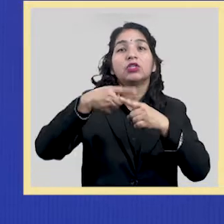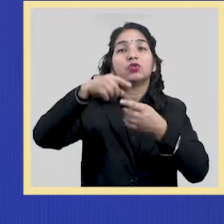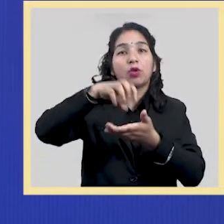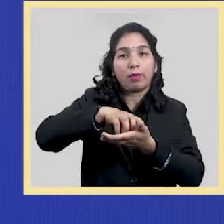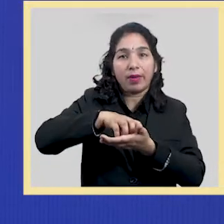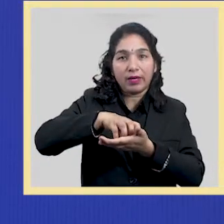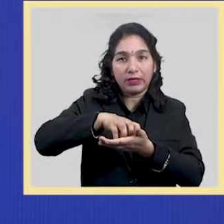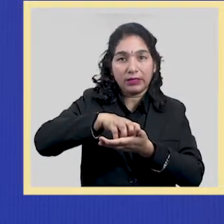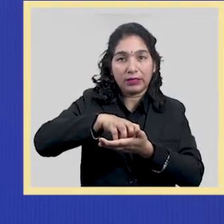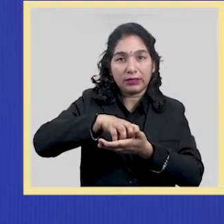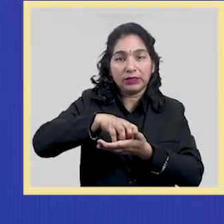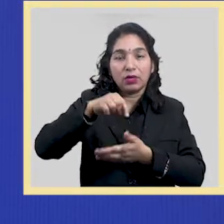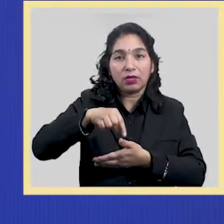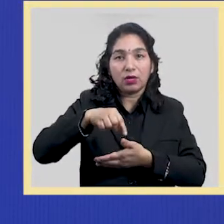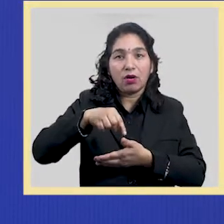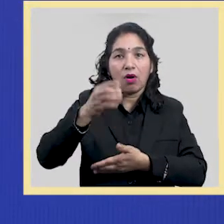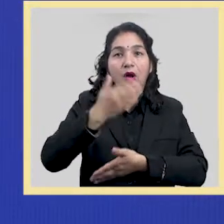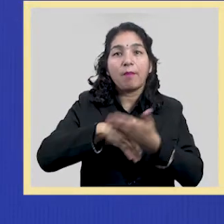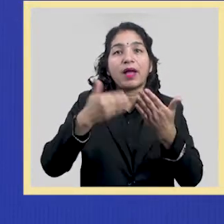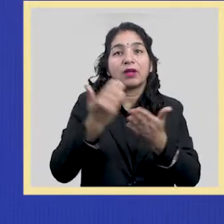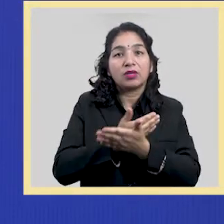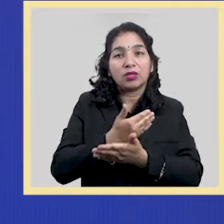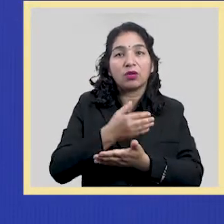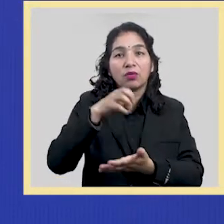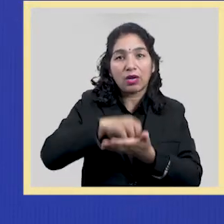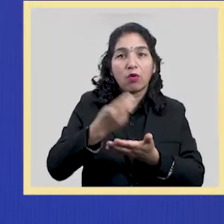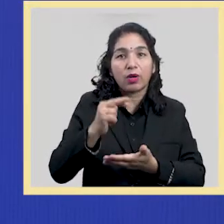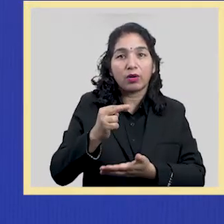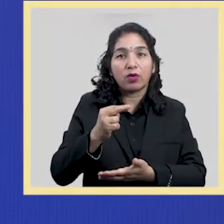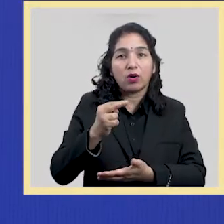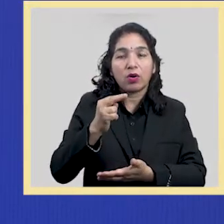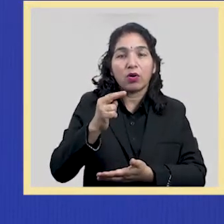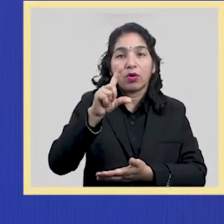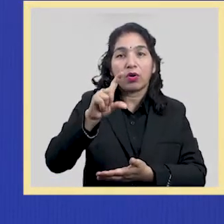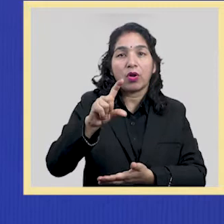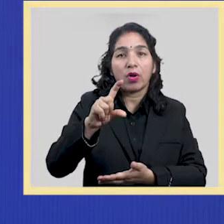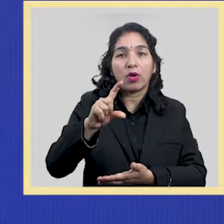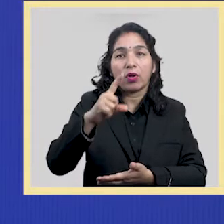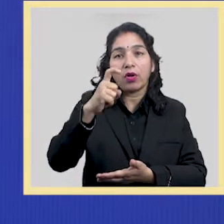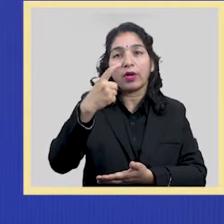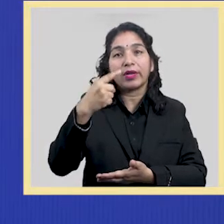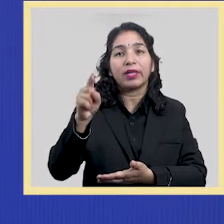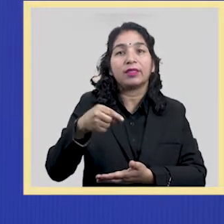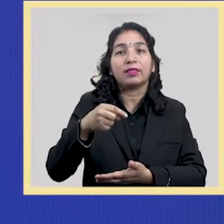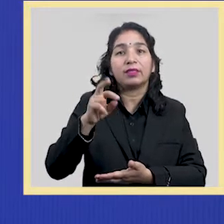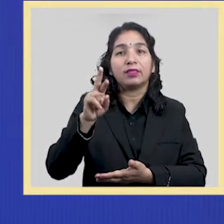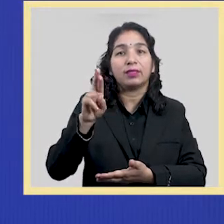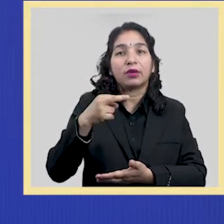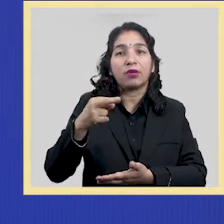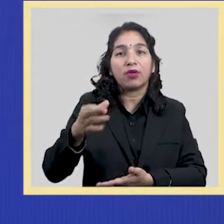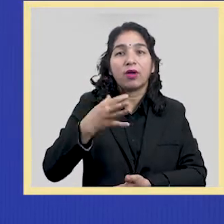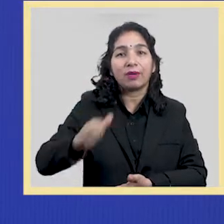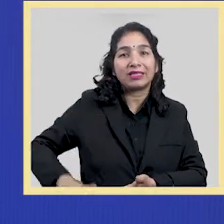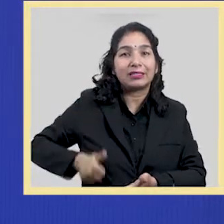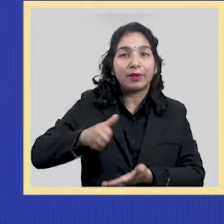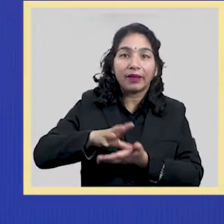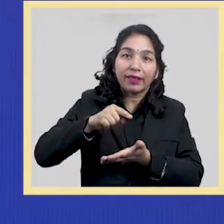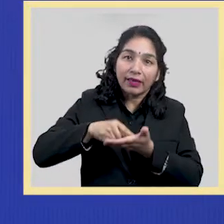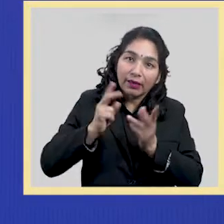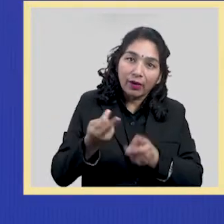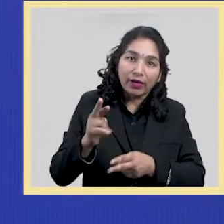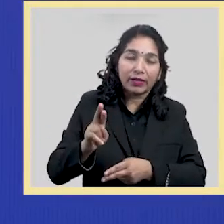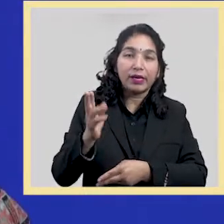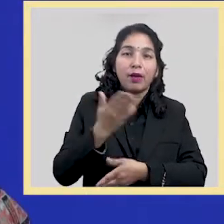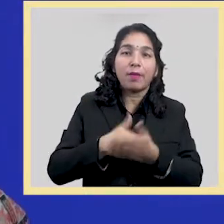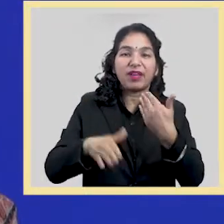अपाङ्ग नेपाल अपाङ्ग सङ्घको कार्यालय पनि भएको र खगेन्द्र नवजीवन केन्द्र पनि यही रहेको हुनाले यो चाहिँ अपाङ्गसँग